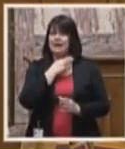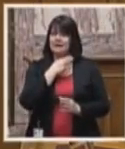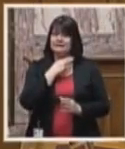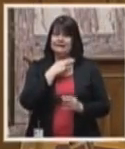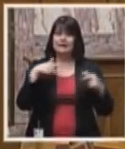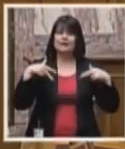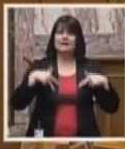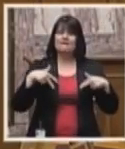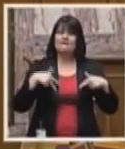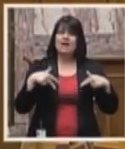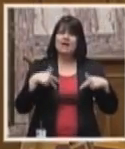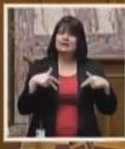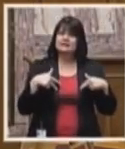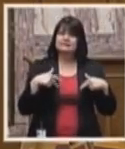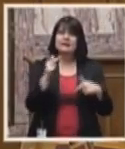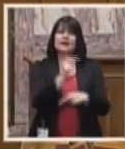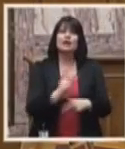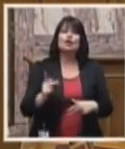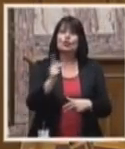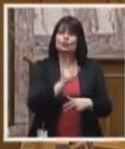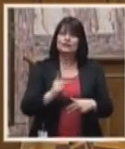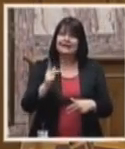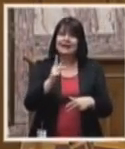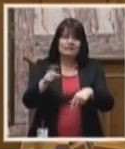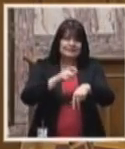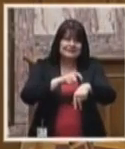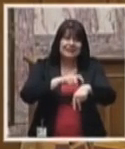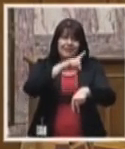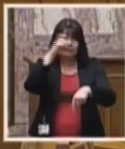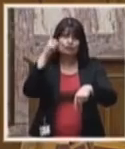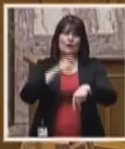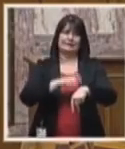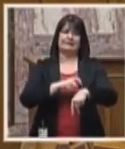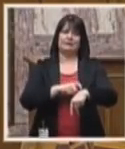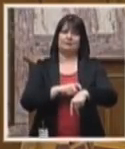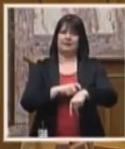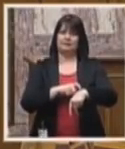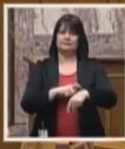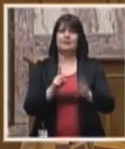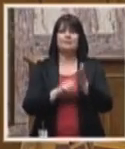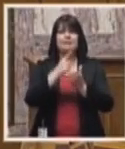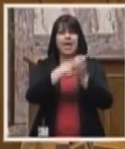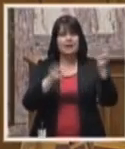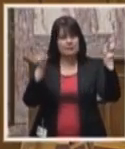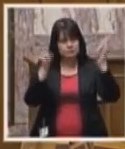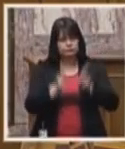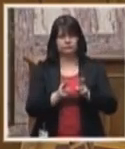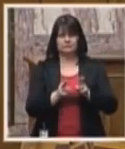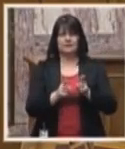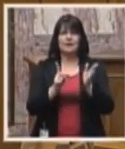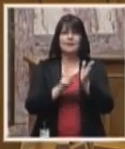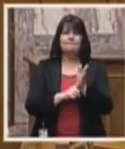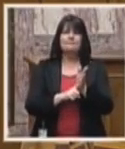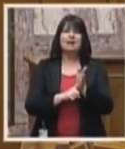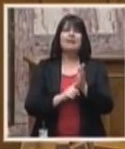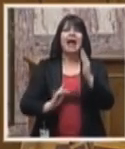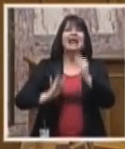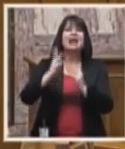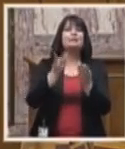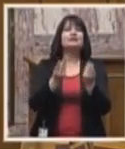κυβέρνηση, αυτή η κοινωνία, αυτή η συγκυρία, να μειώσουμε ελλείμματα, να αλλάξουμε το μοντέλο